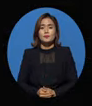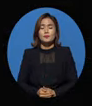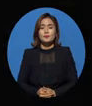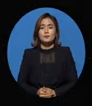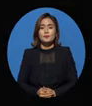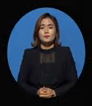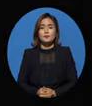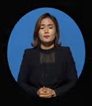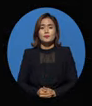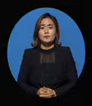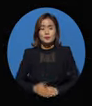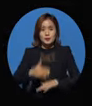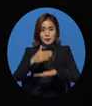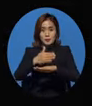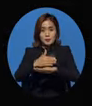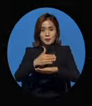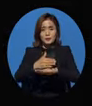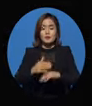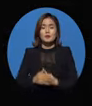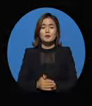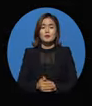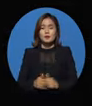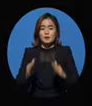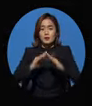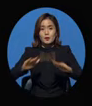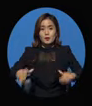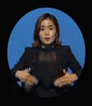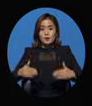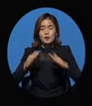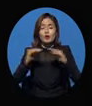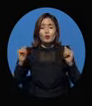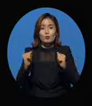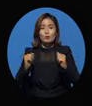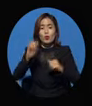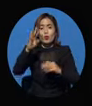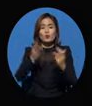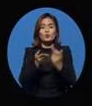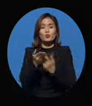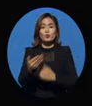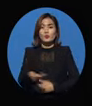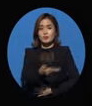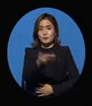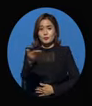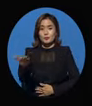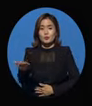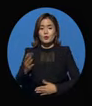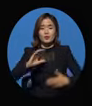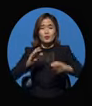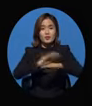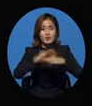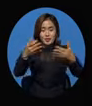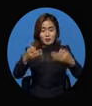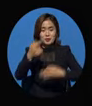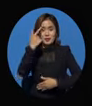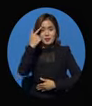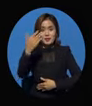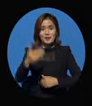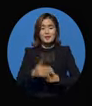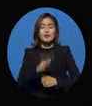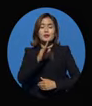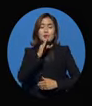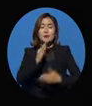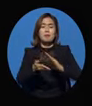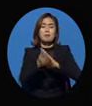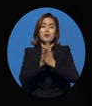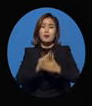음 감 섬이라 선 나무 광조우 제주도민 여러분 토론의 살 보셨습니까 정말